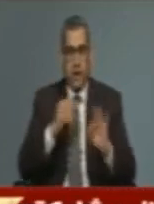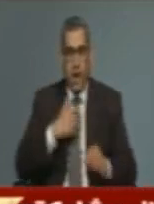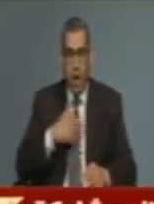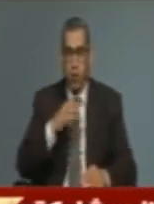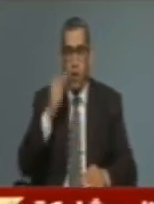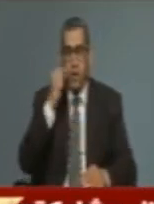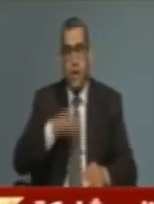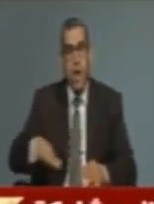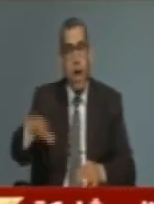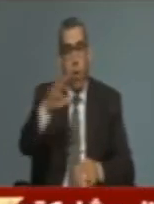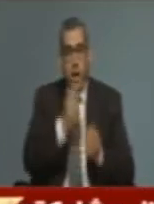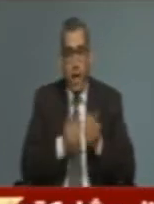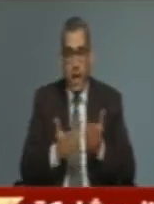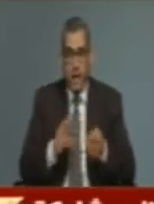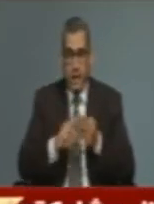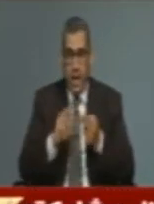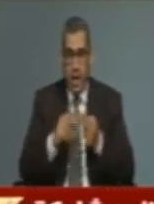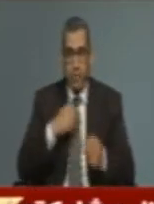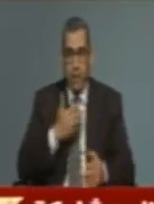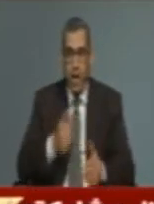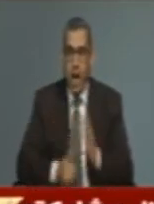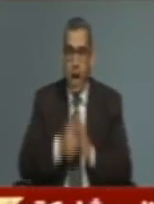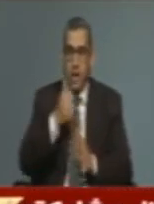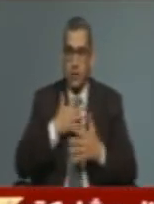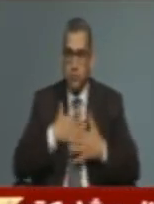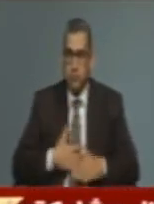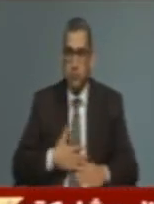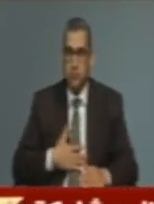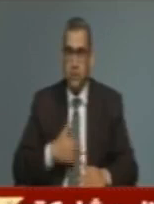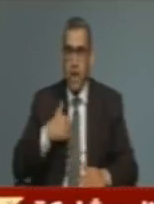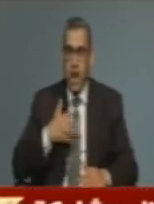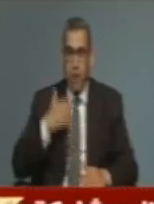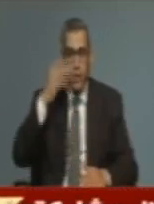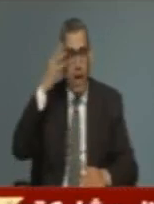بخير وسلام وفي احسن حال، انا بقى الحلم كده